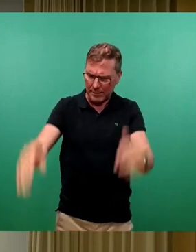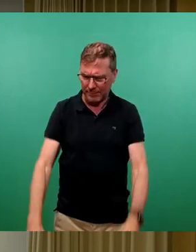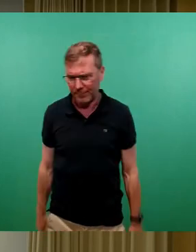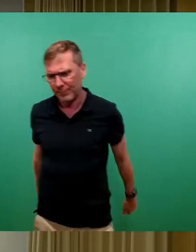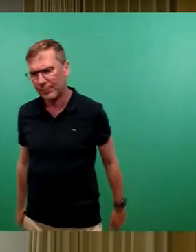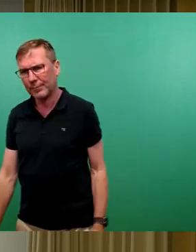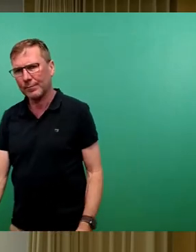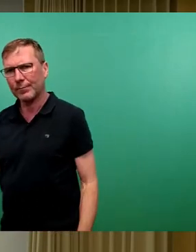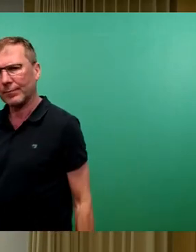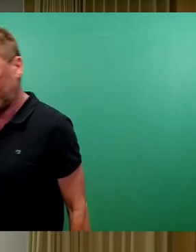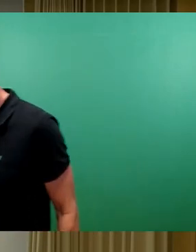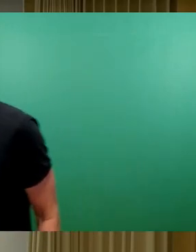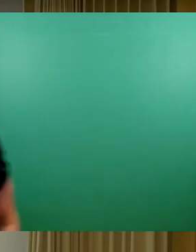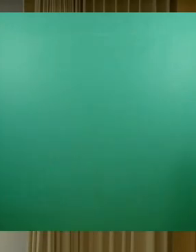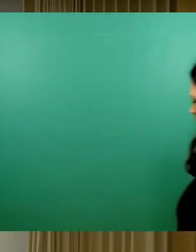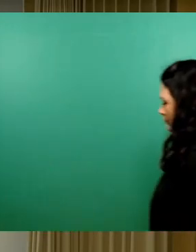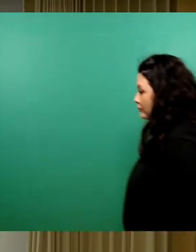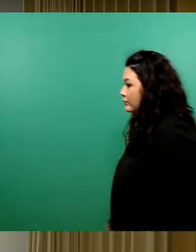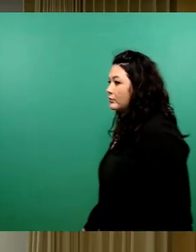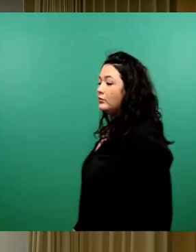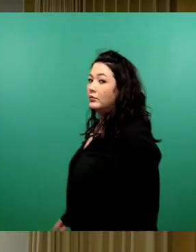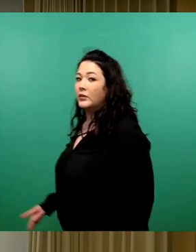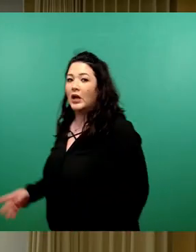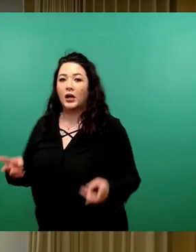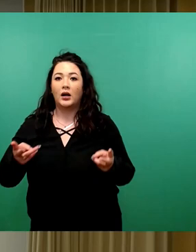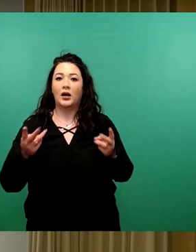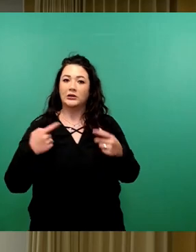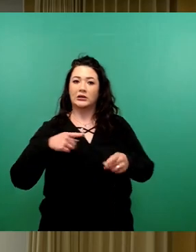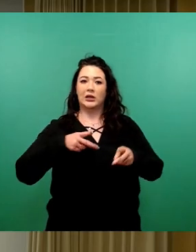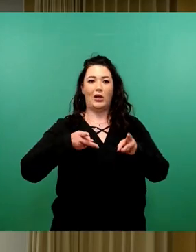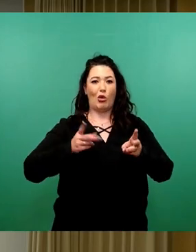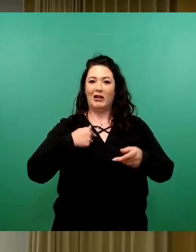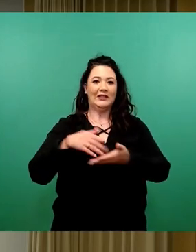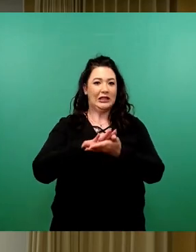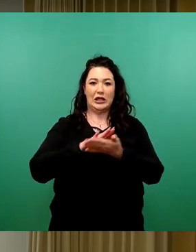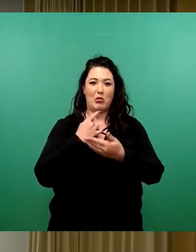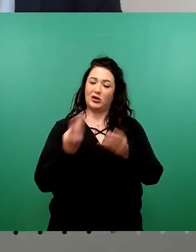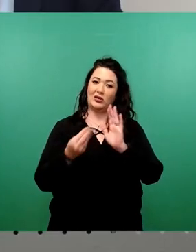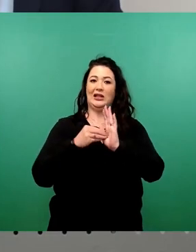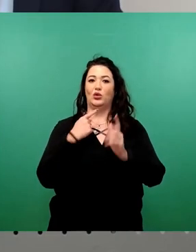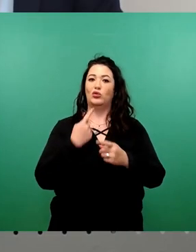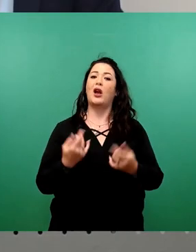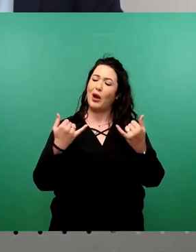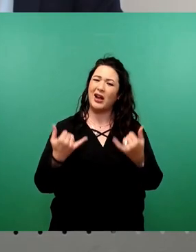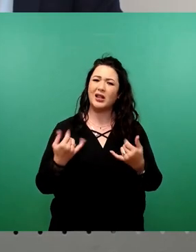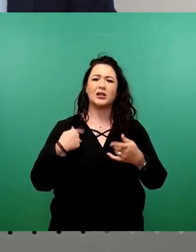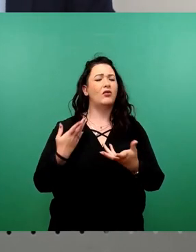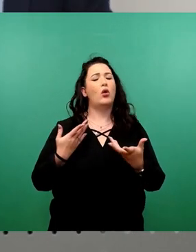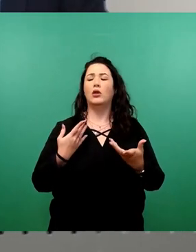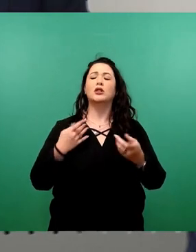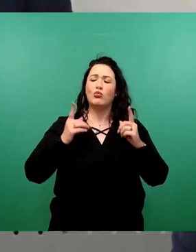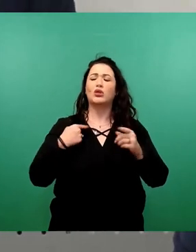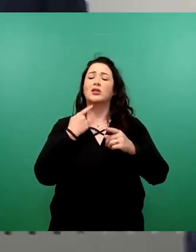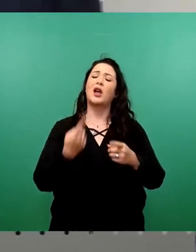Ich mache das sonst nie, aber da mache ich auch meine persönliche Erklärung zum Abstimmungsverhalten, weil mir diese Verlogenheit anstinkt.